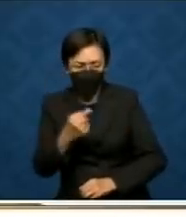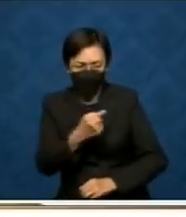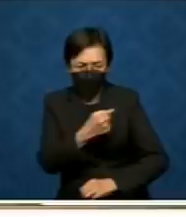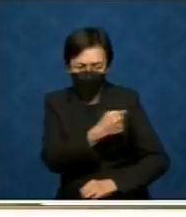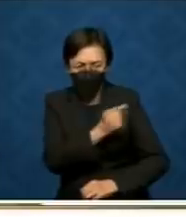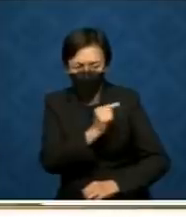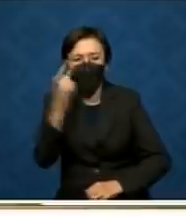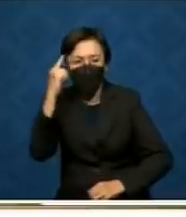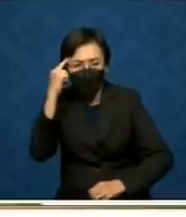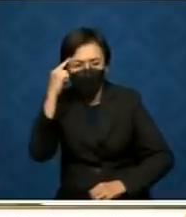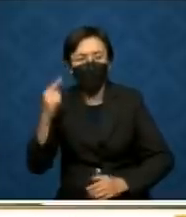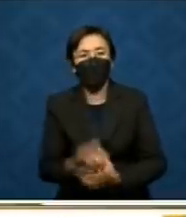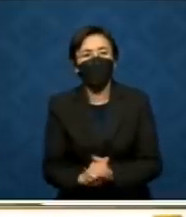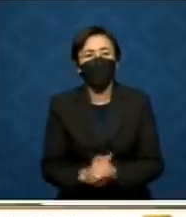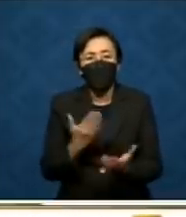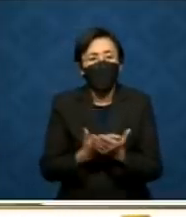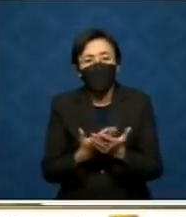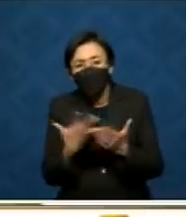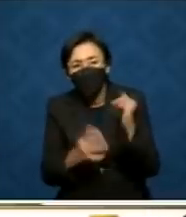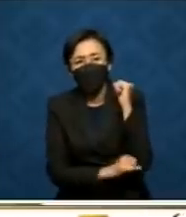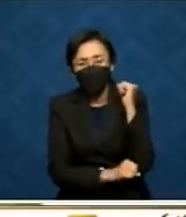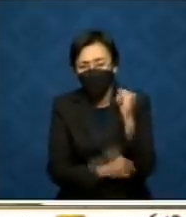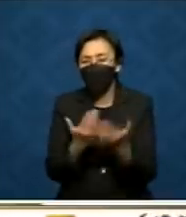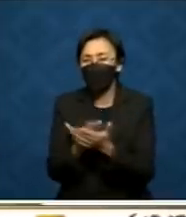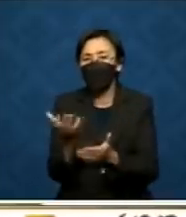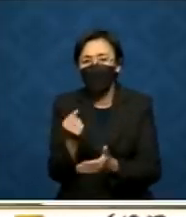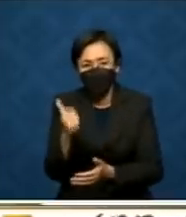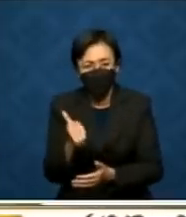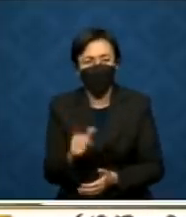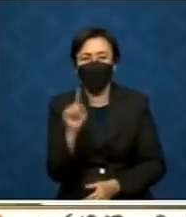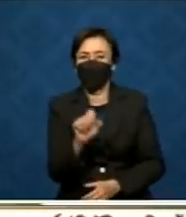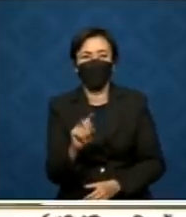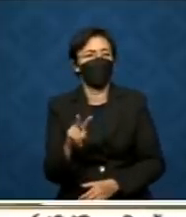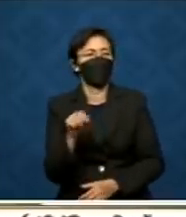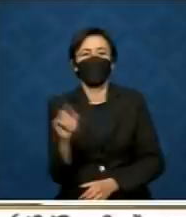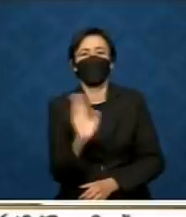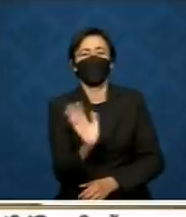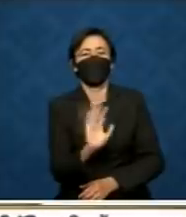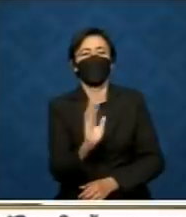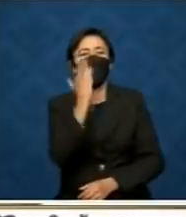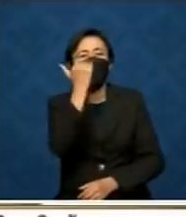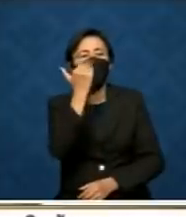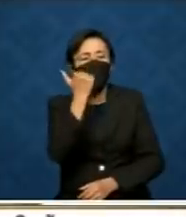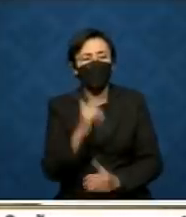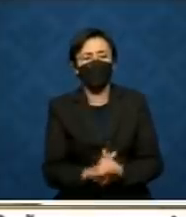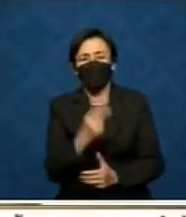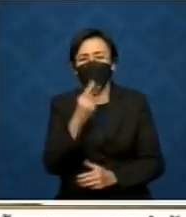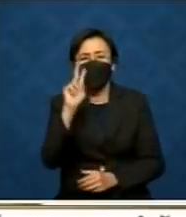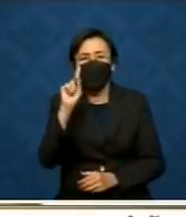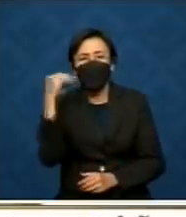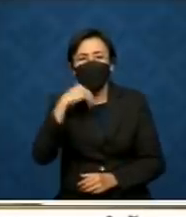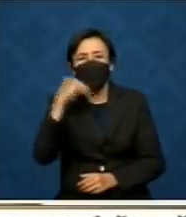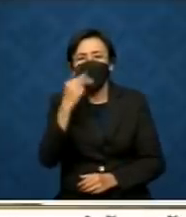จนเขาก็หายืมเงินเขาก็จะเอาแกเขาไม่เอายี่ห้อนี้อ้าวทำความถามว่าทำไมก็ดูข่าวทุก